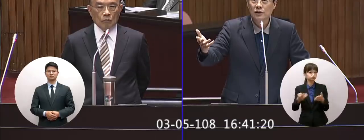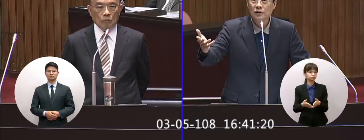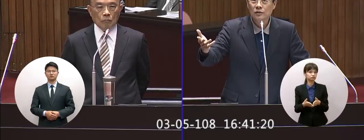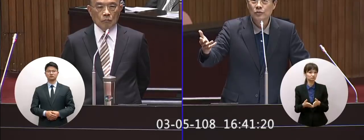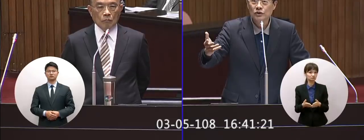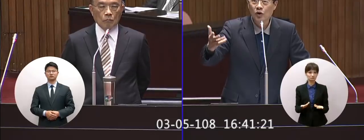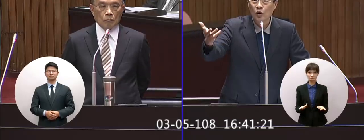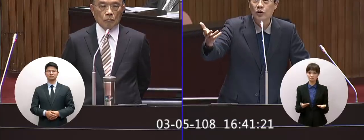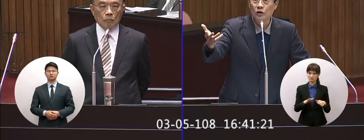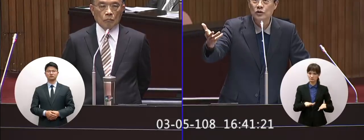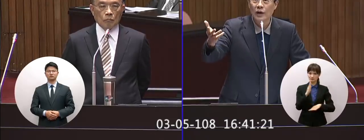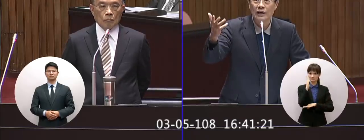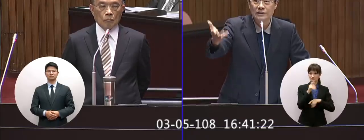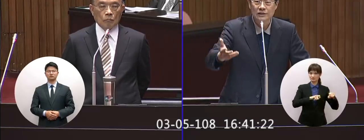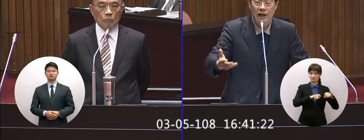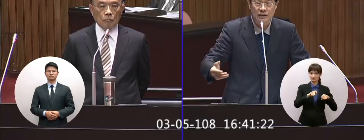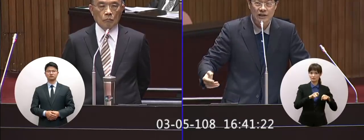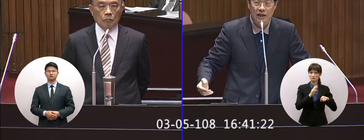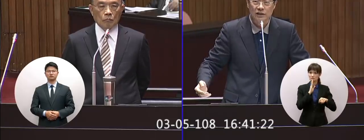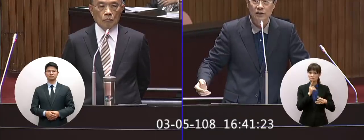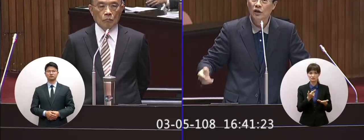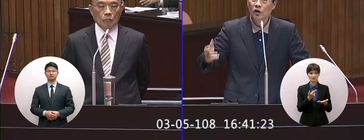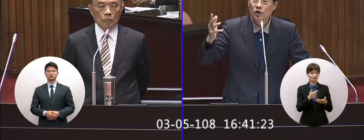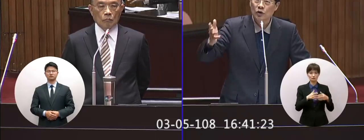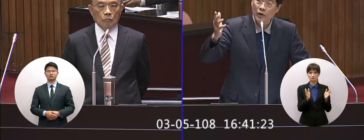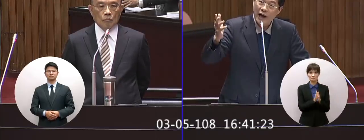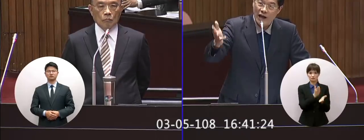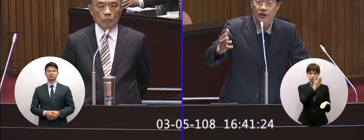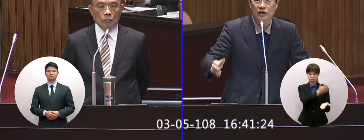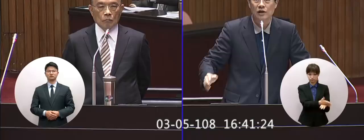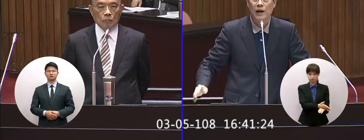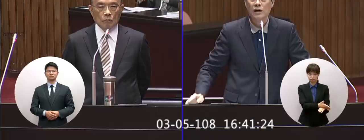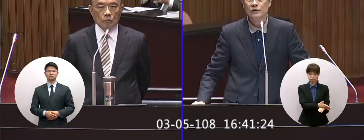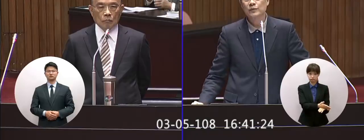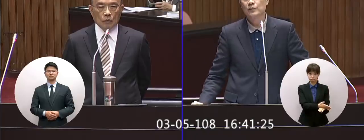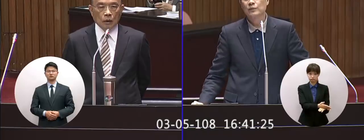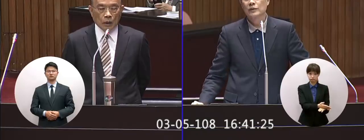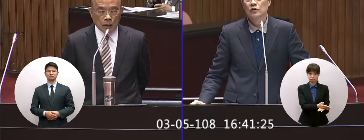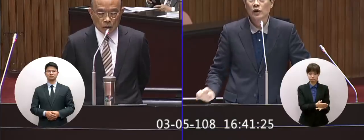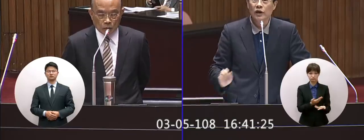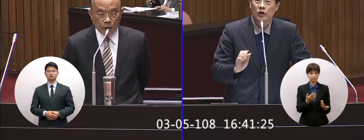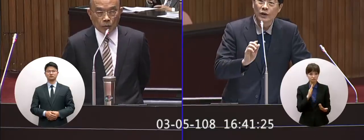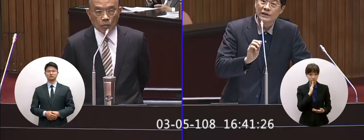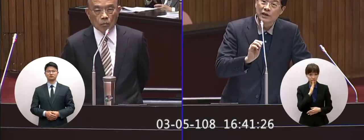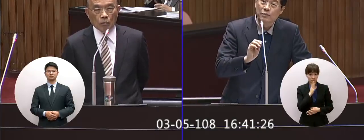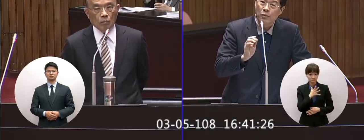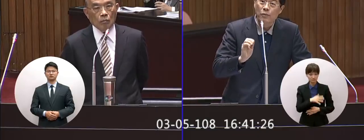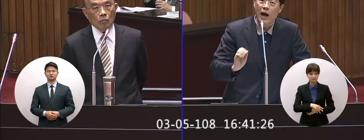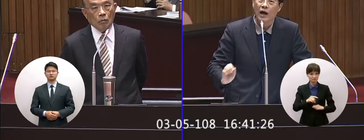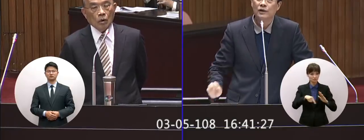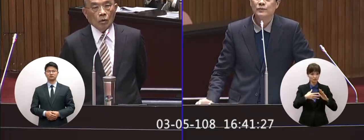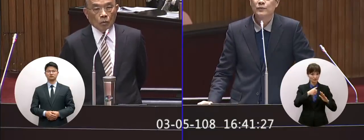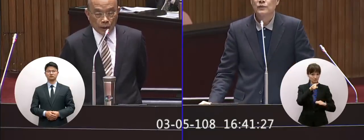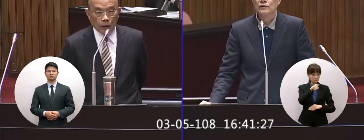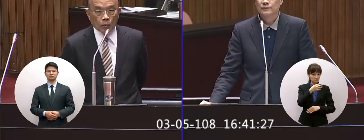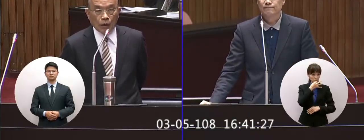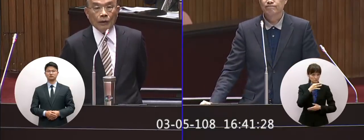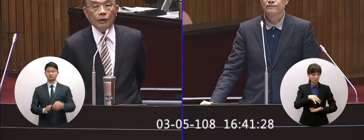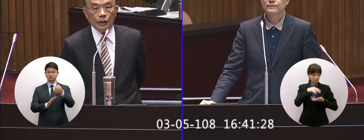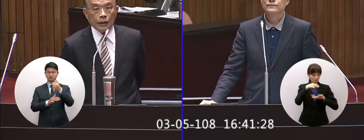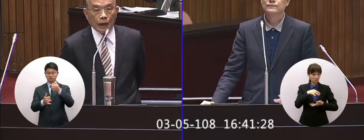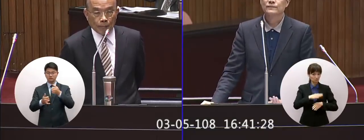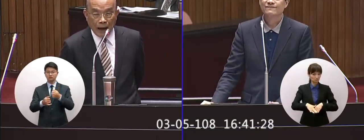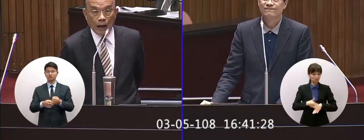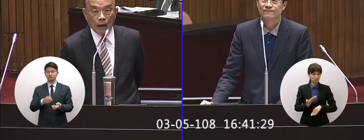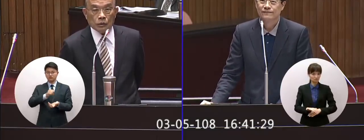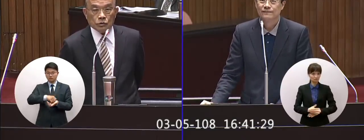策，不是通通就要喊刹车，通通要喊停了吗？所以院长你怕不怕？ 委员，反